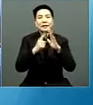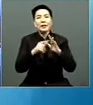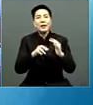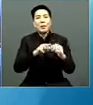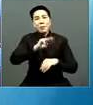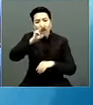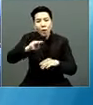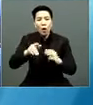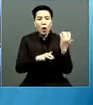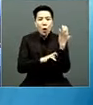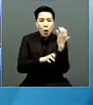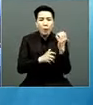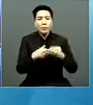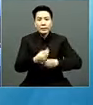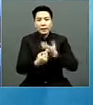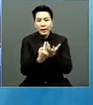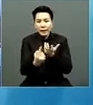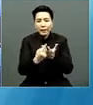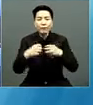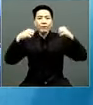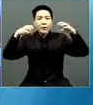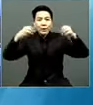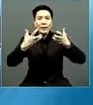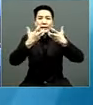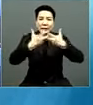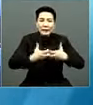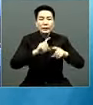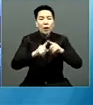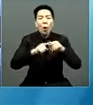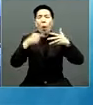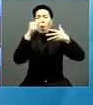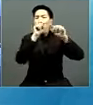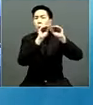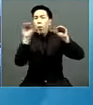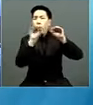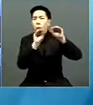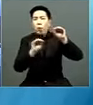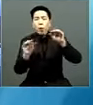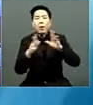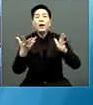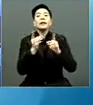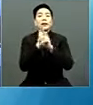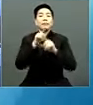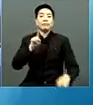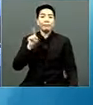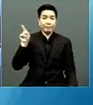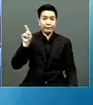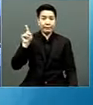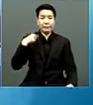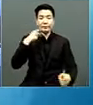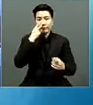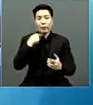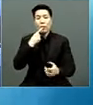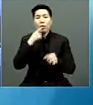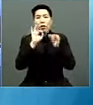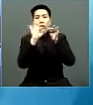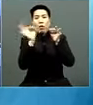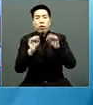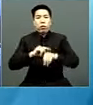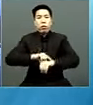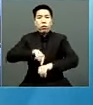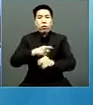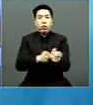อร์หนังสือเครื่องใช้ไฟฟ้าโอ้เยอะเหลือเกินนะครับเอาตามนี้ละกันนะครับถ้าพูดตรงนี้เดี๋ยวจะใ